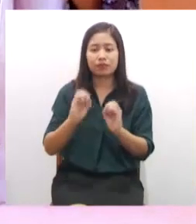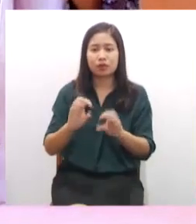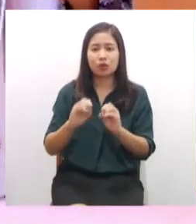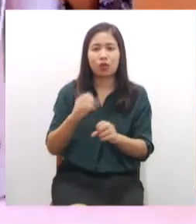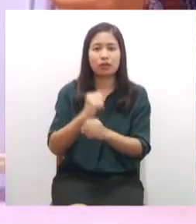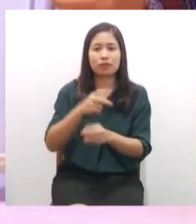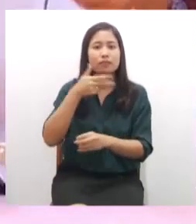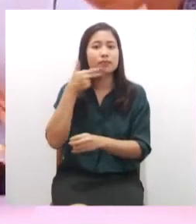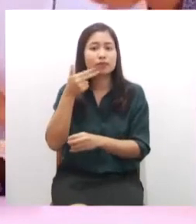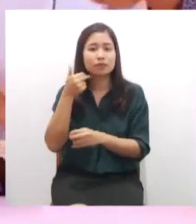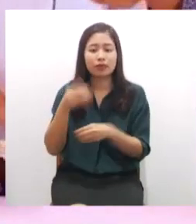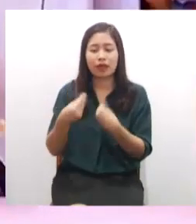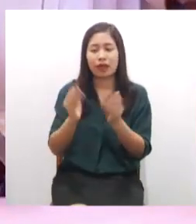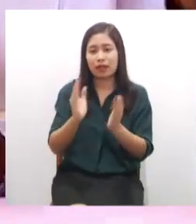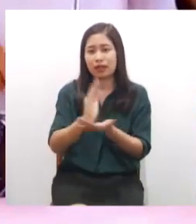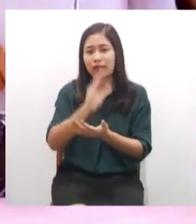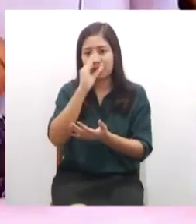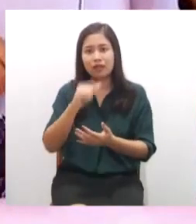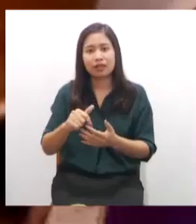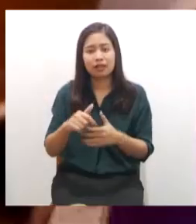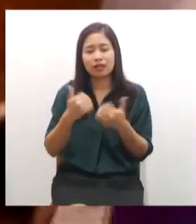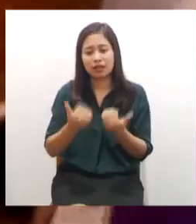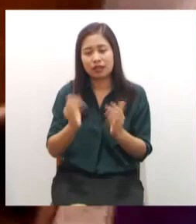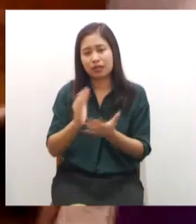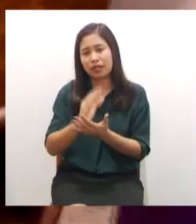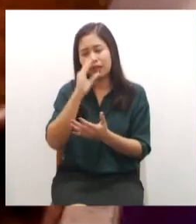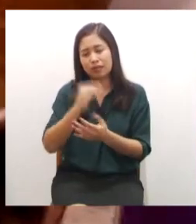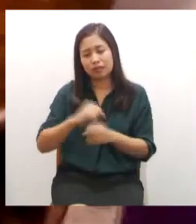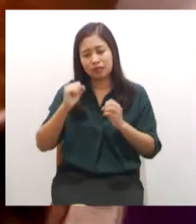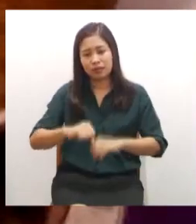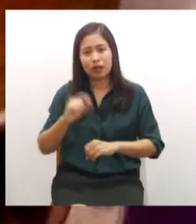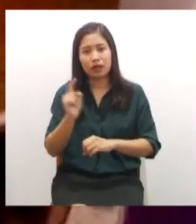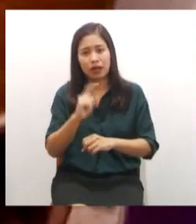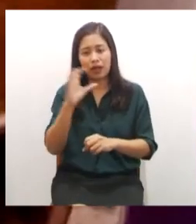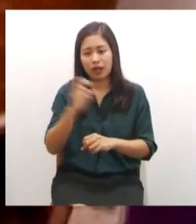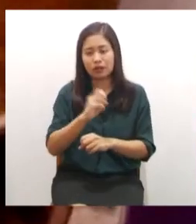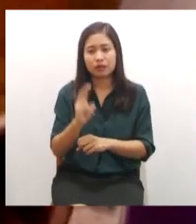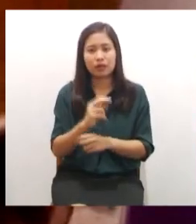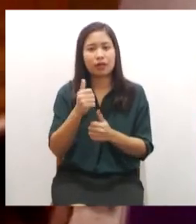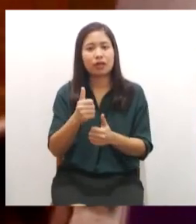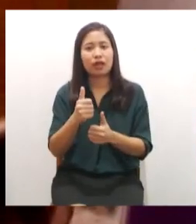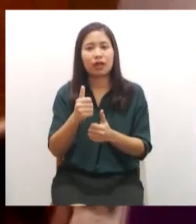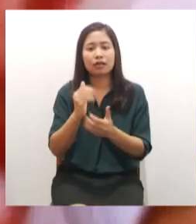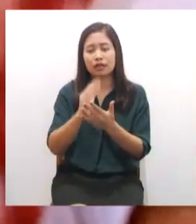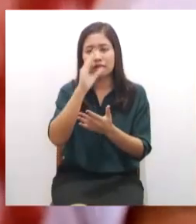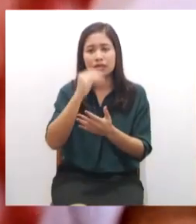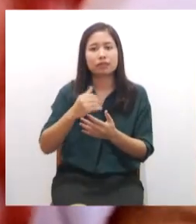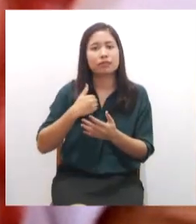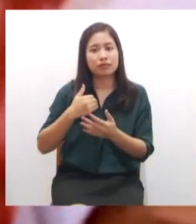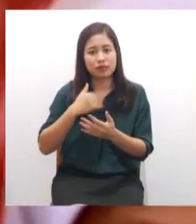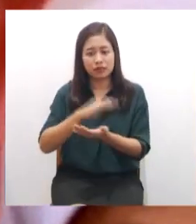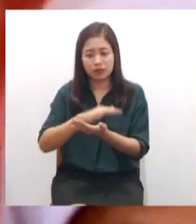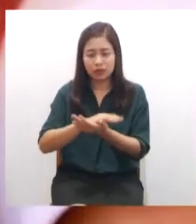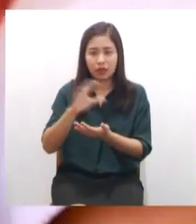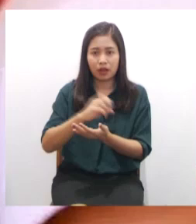แผ่นให้กับนักเรียนนะครับอย่างน้อยๆนะครับนักเรียนสามารถนำไปขายและนำเงินไปเข้ากองกลางอีกทั้งนะครับยังส